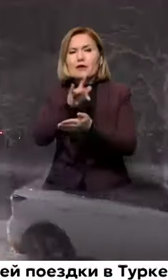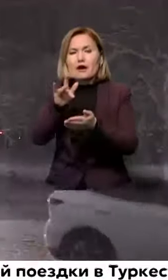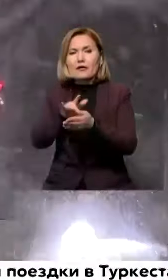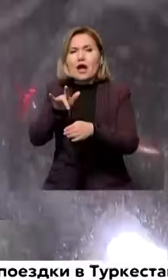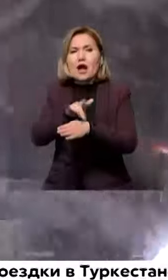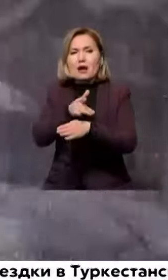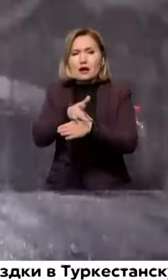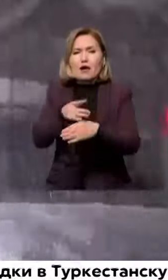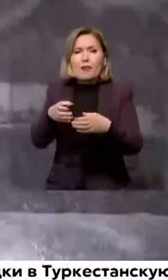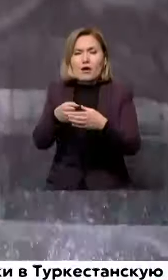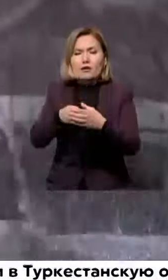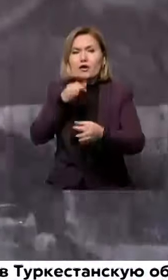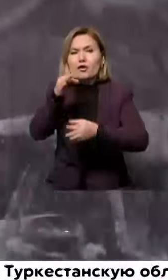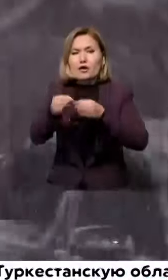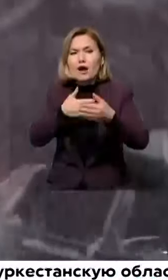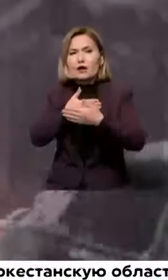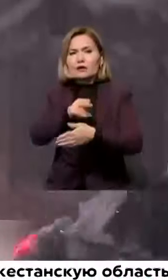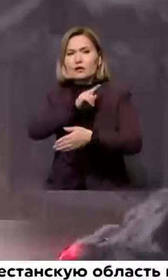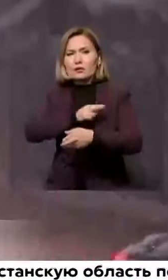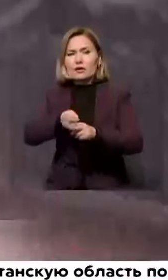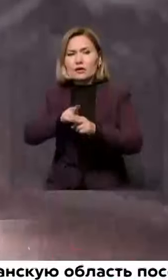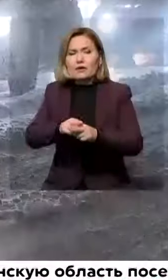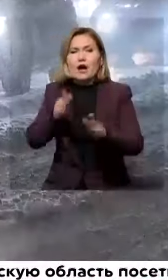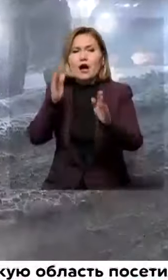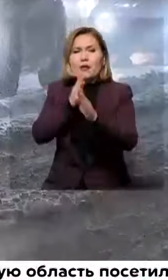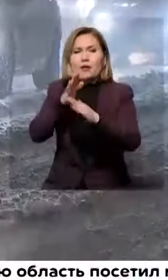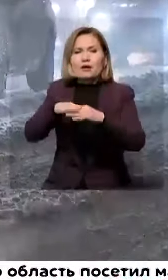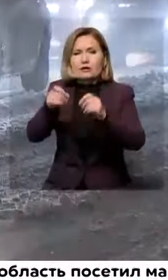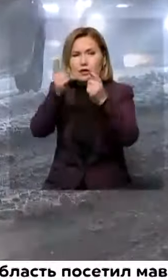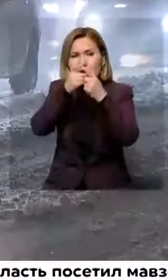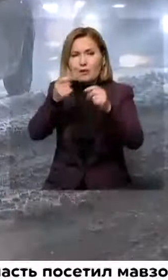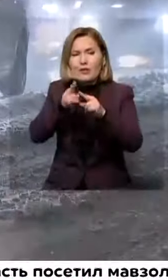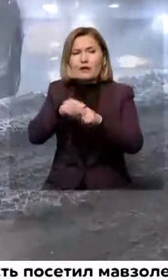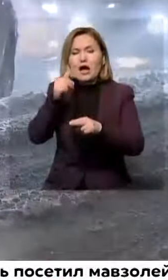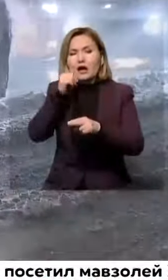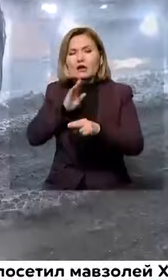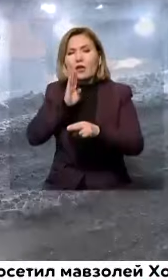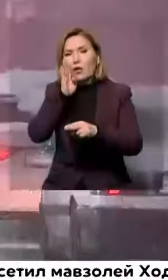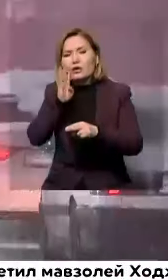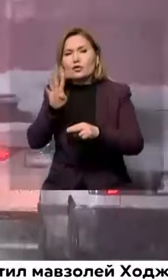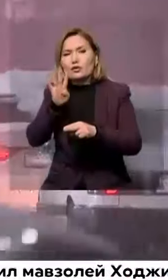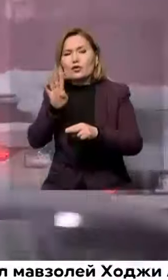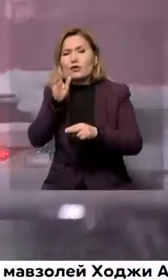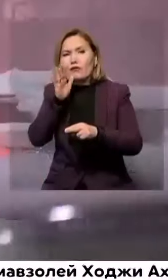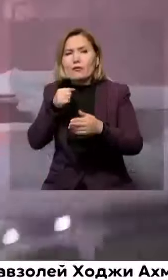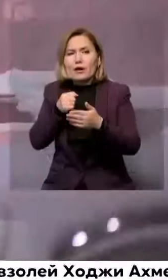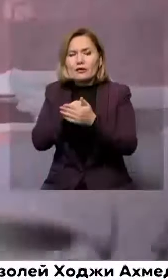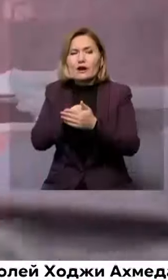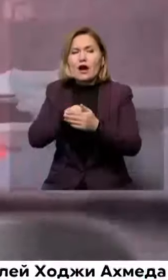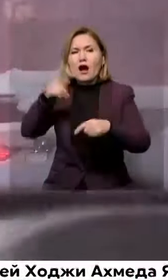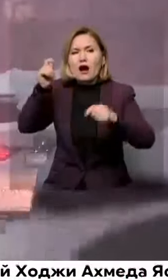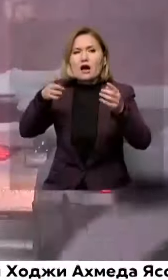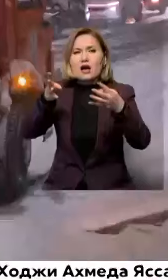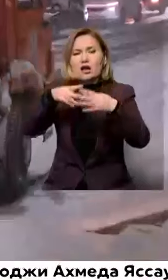коммуналдық қызметтер күшейтілген тәртіпте жұмыс істеп жатыр. Қазгидрометтің болжамы бойынша ертең таңғы 4-ке дейін қар аралас жаңбыр